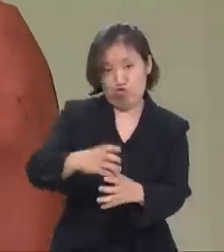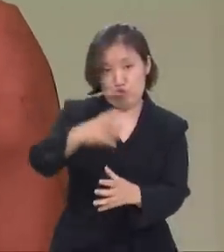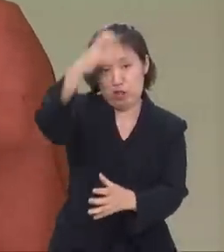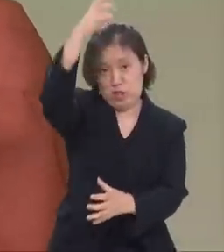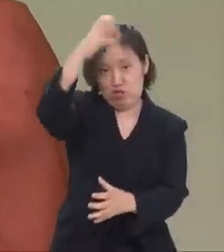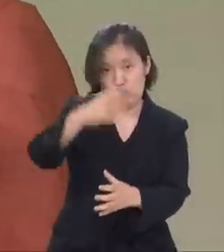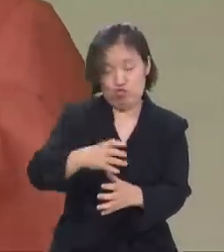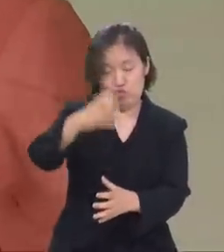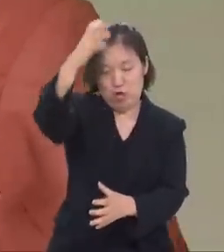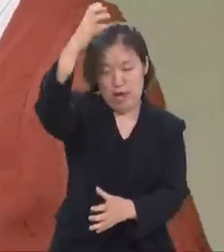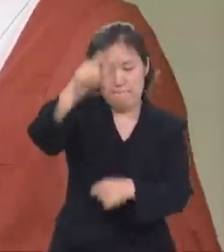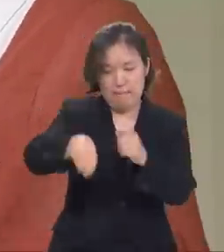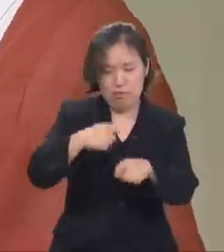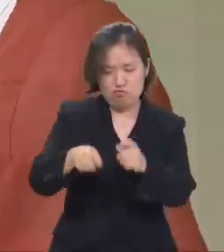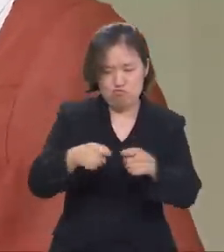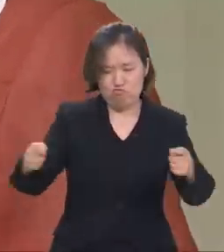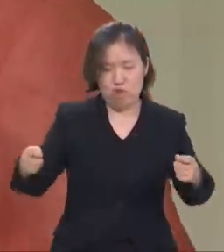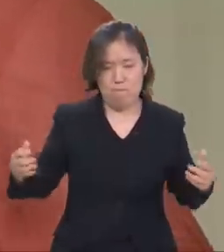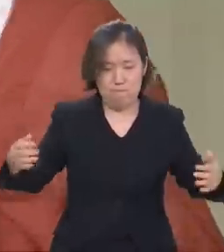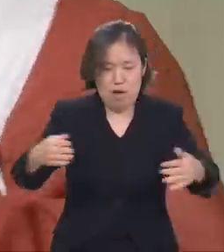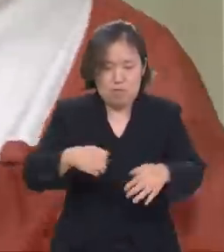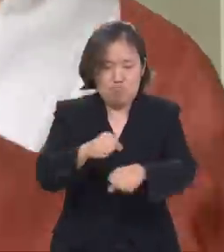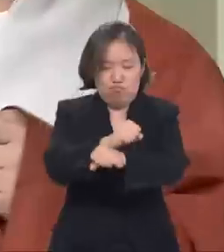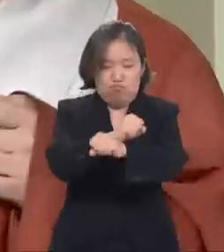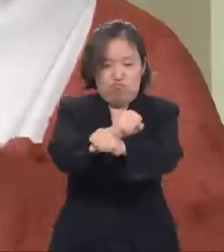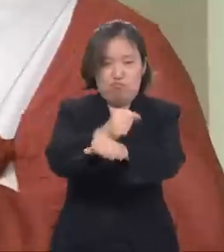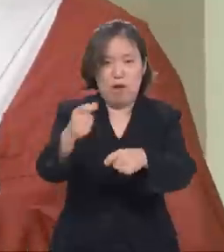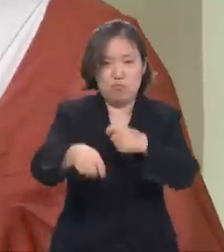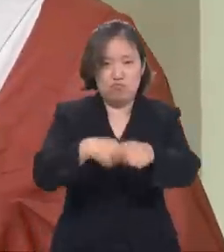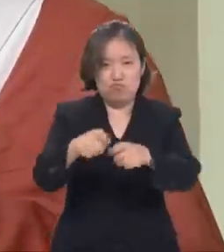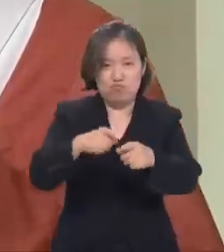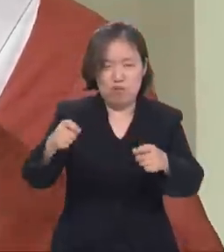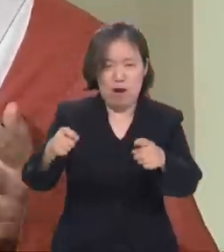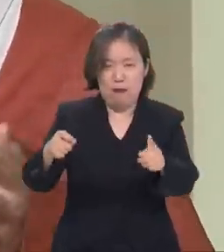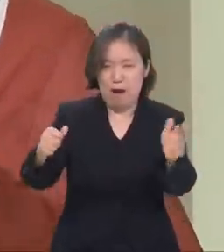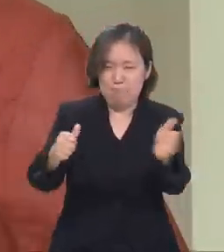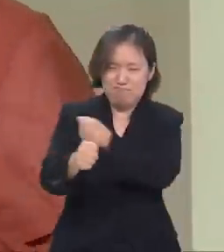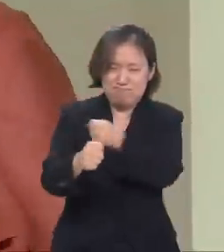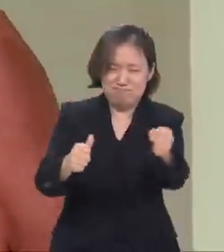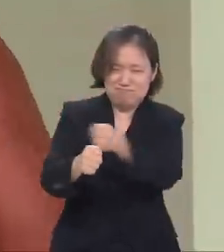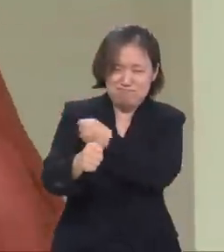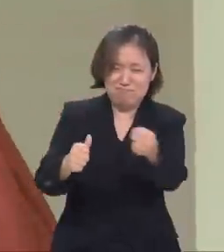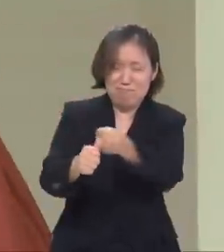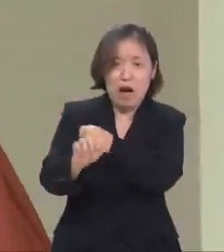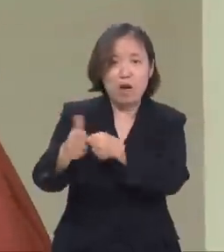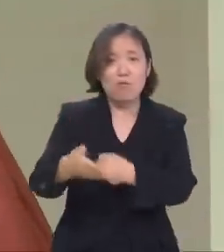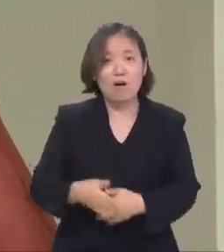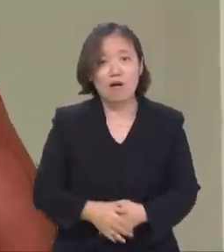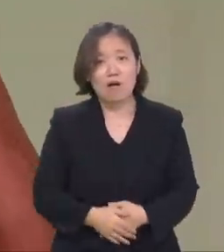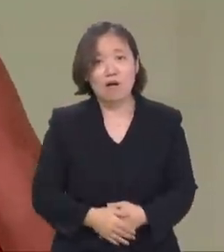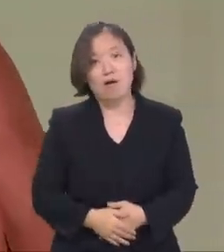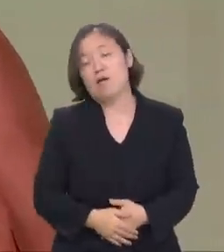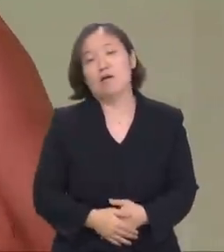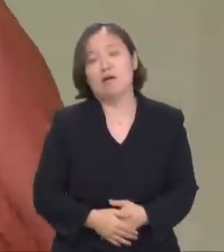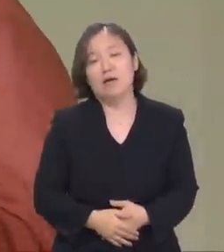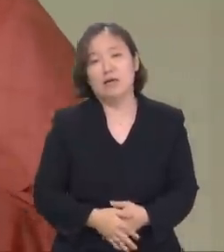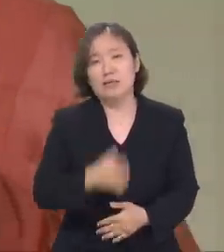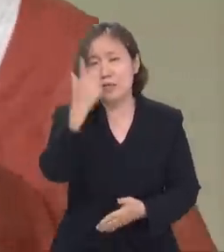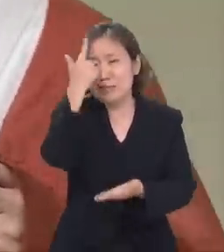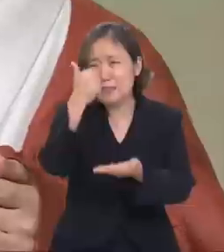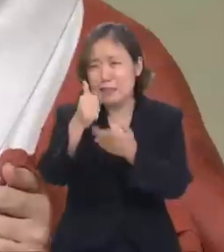기둥에 밧줄로 묶여 가지고 말하란 말이야 하면서 뭐 온몸에 부탁을 당한 거예요